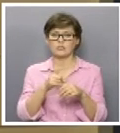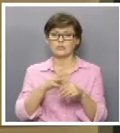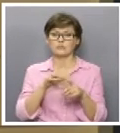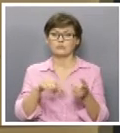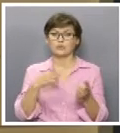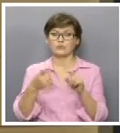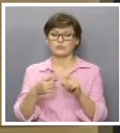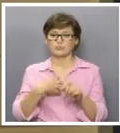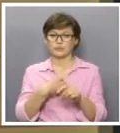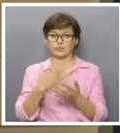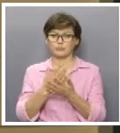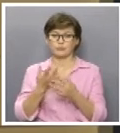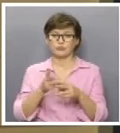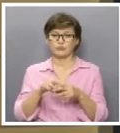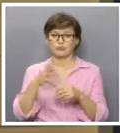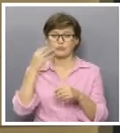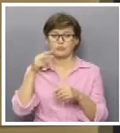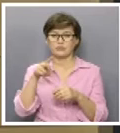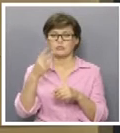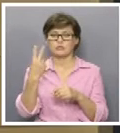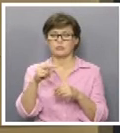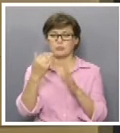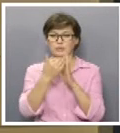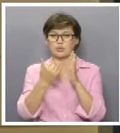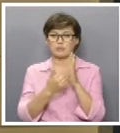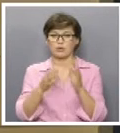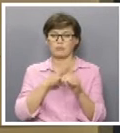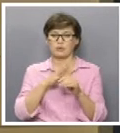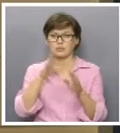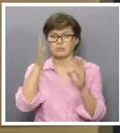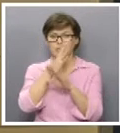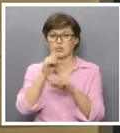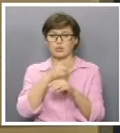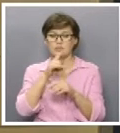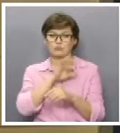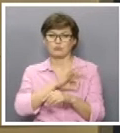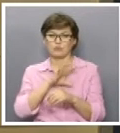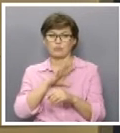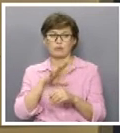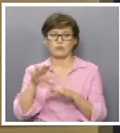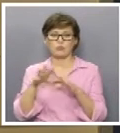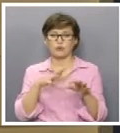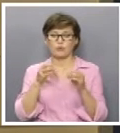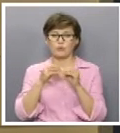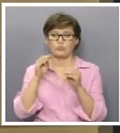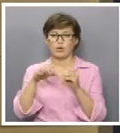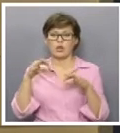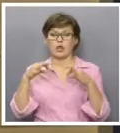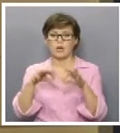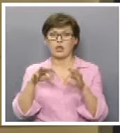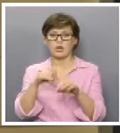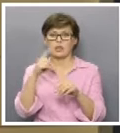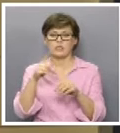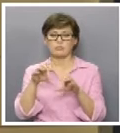көшіру де аса маңызды. Алматы 2020 даму бағдарламасында табиғи газды қолдануды үстемелеу үшін 10 мың автомобильге